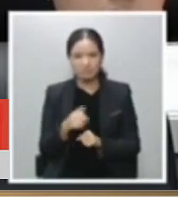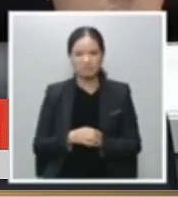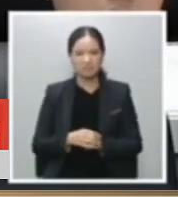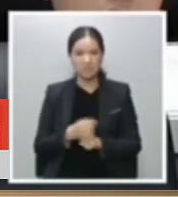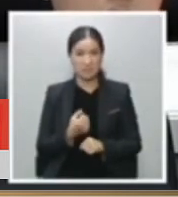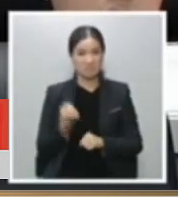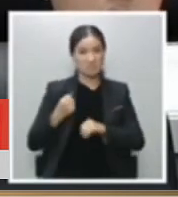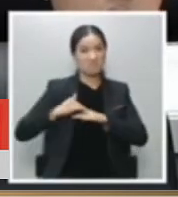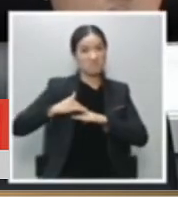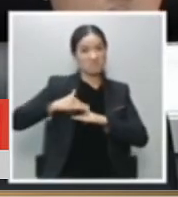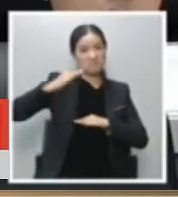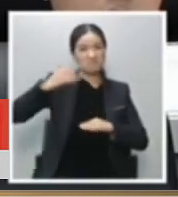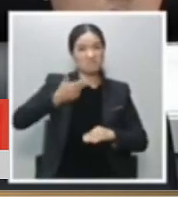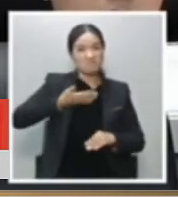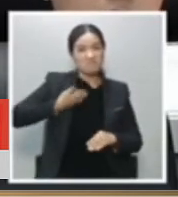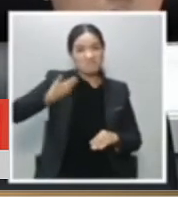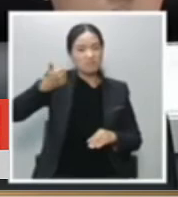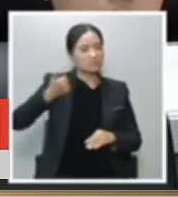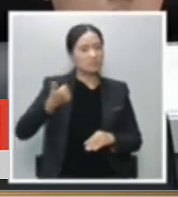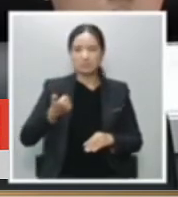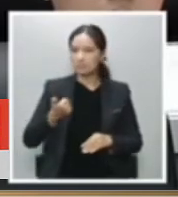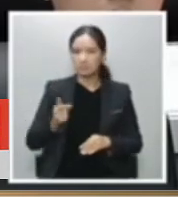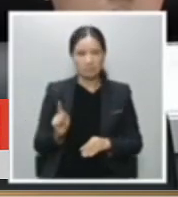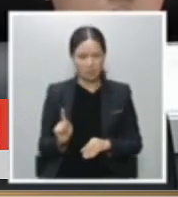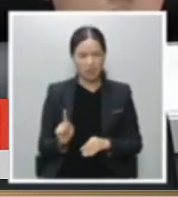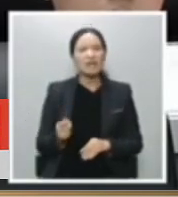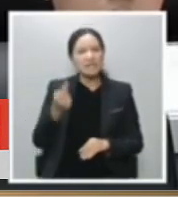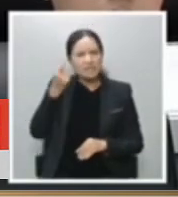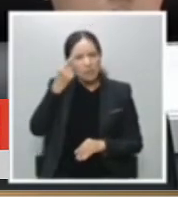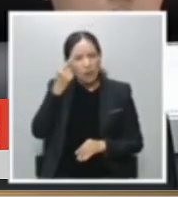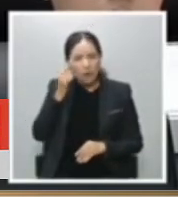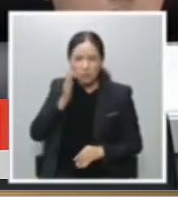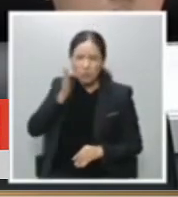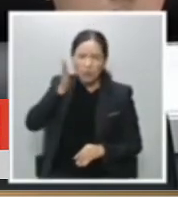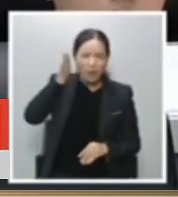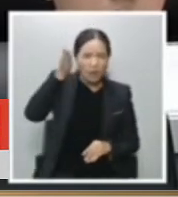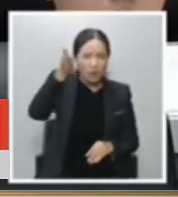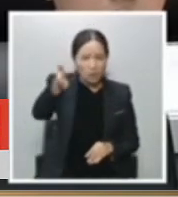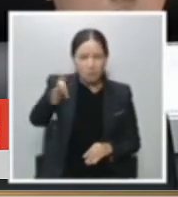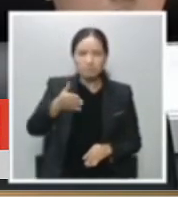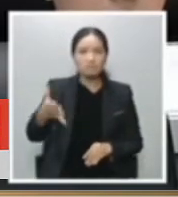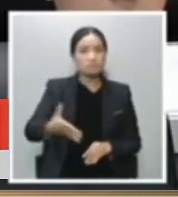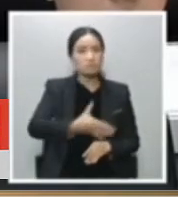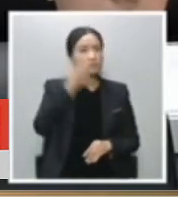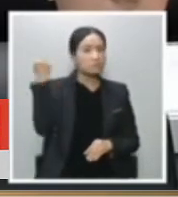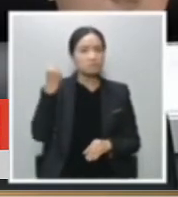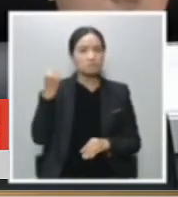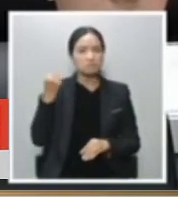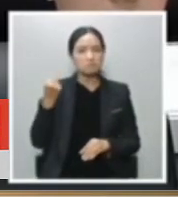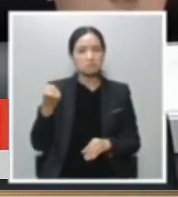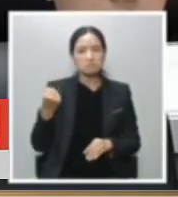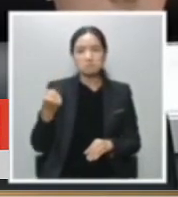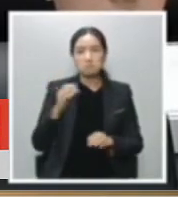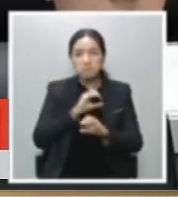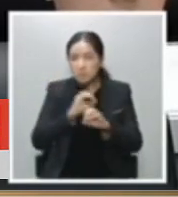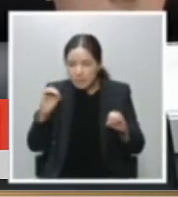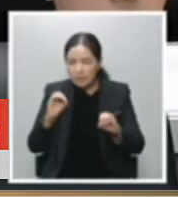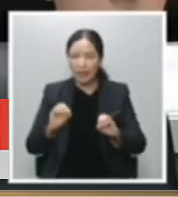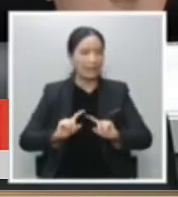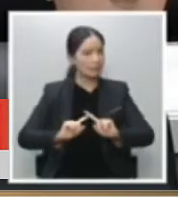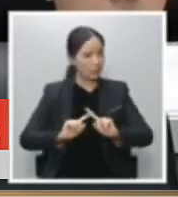ำนาจที่จะยืนยันได้ว่าจะไม่มีการปฏิวัติอีกในอนาคตก็ตามยังเรียกร้